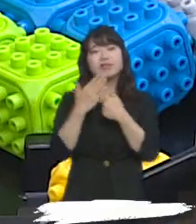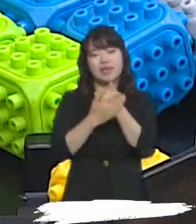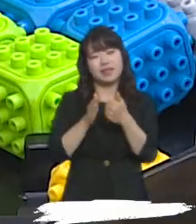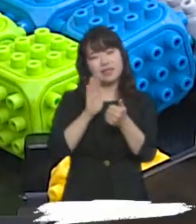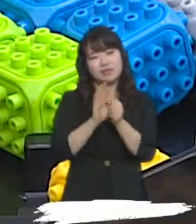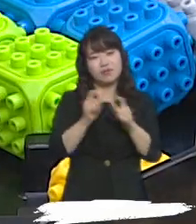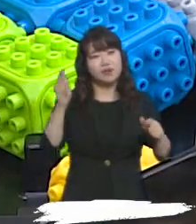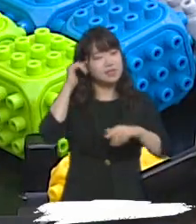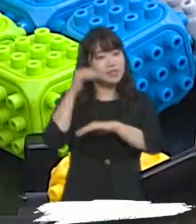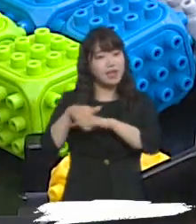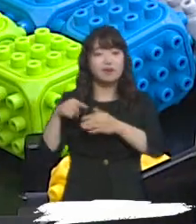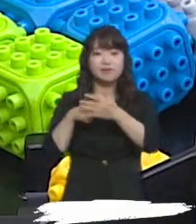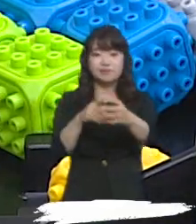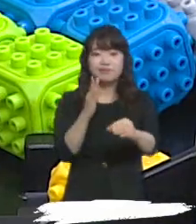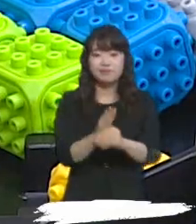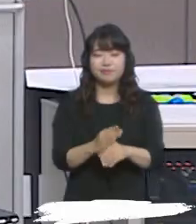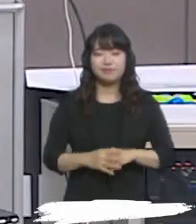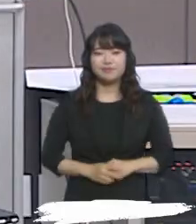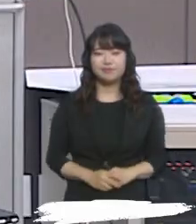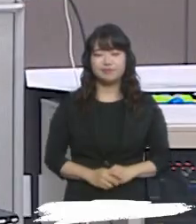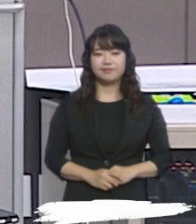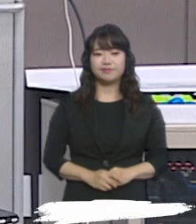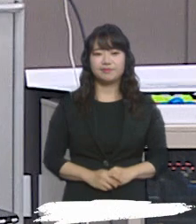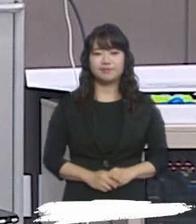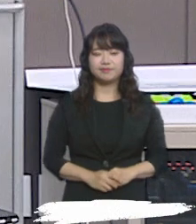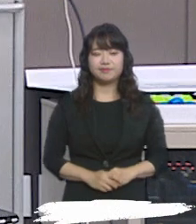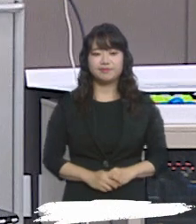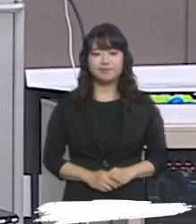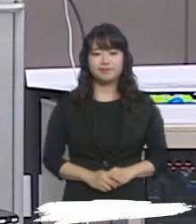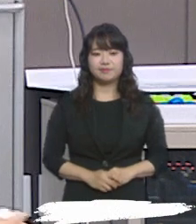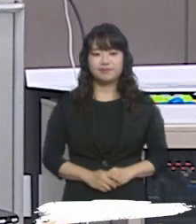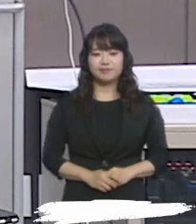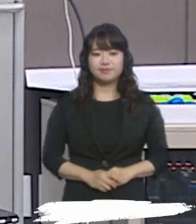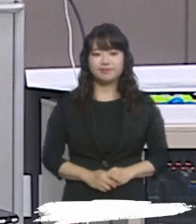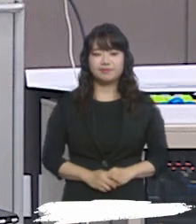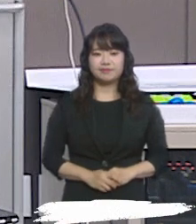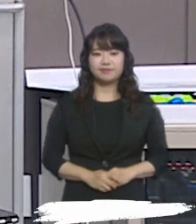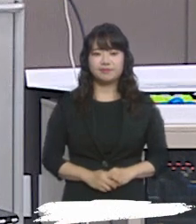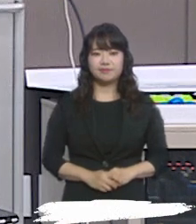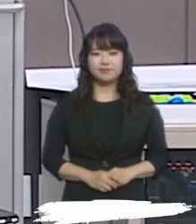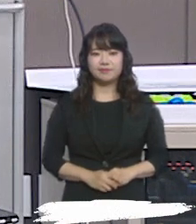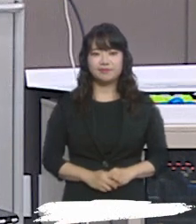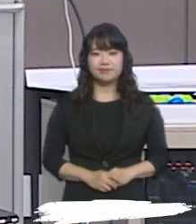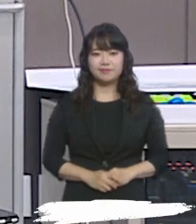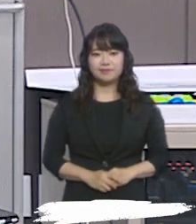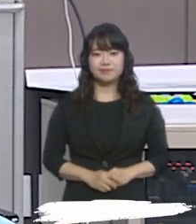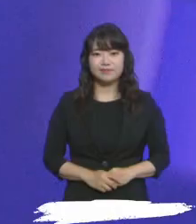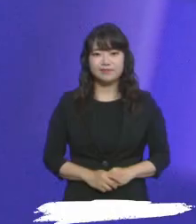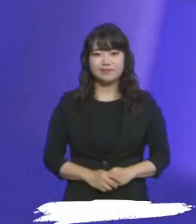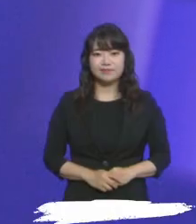지원 방안이 추진되고 있습니다. 헬로TV 뉴스 김호입니다.